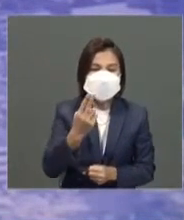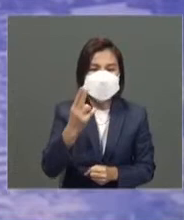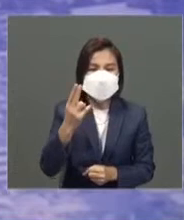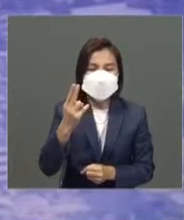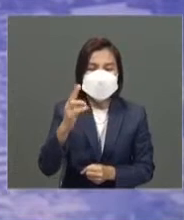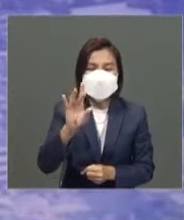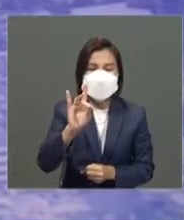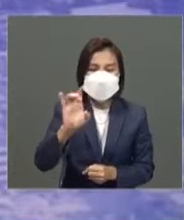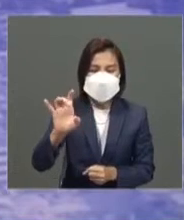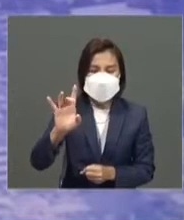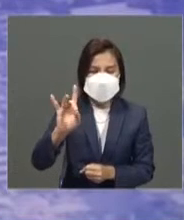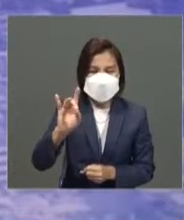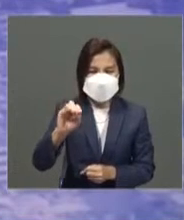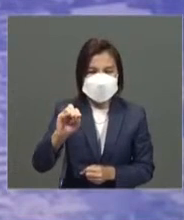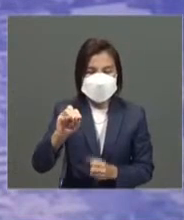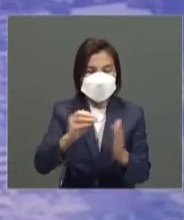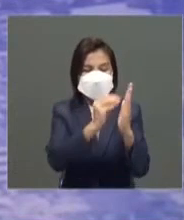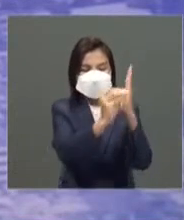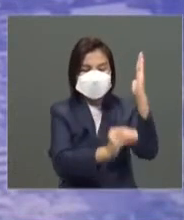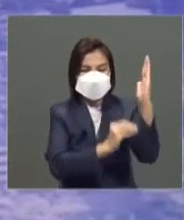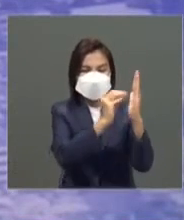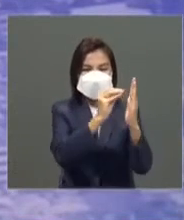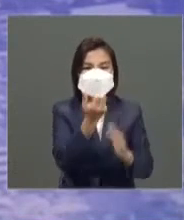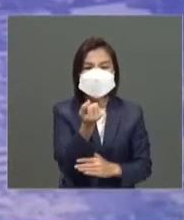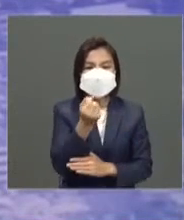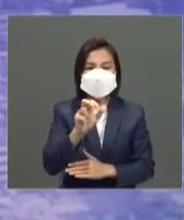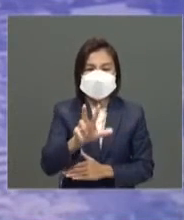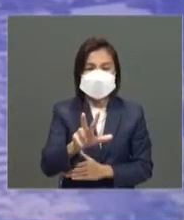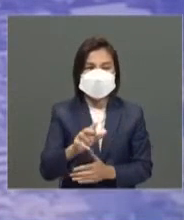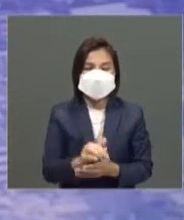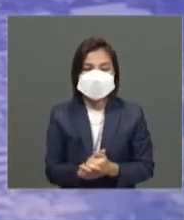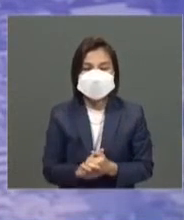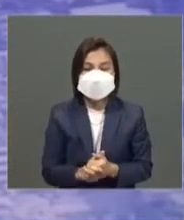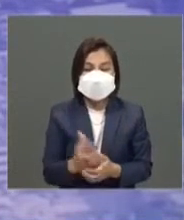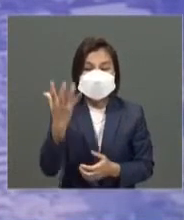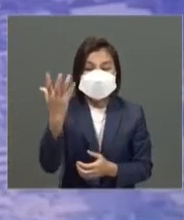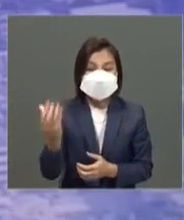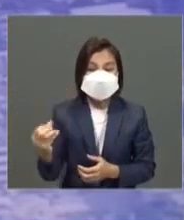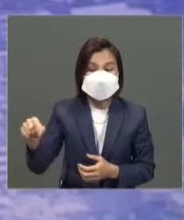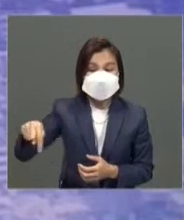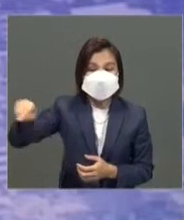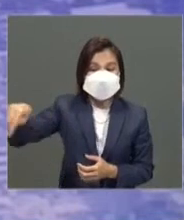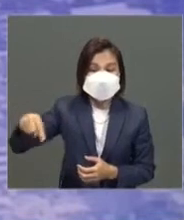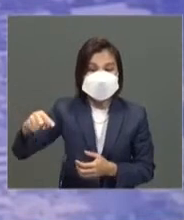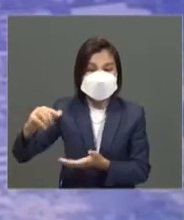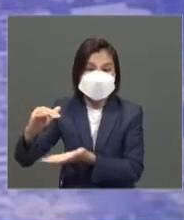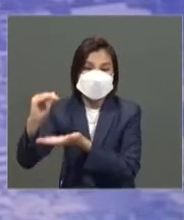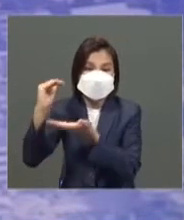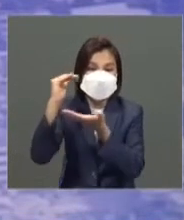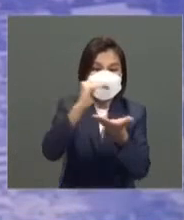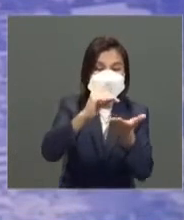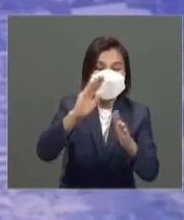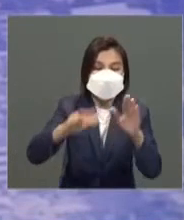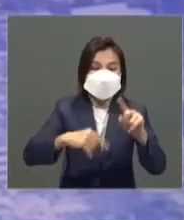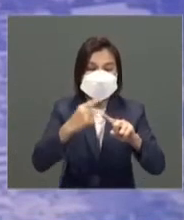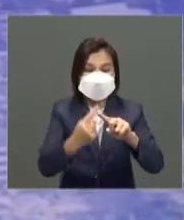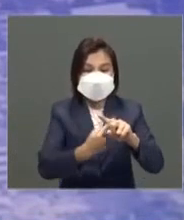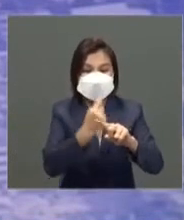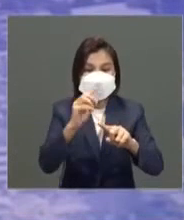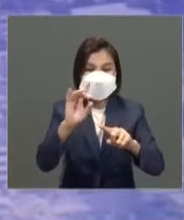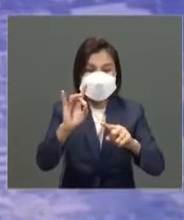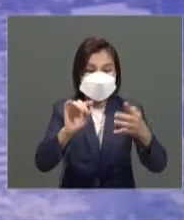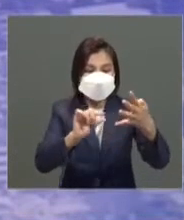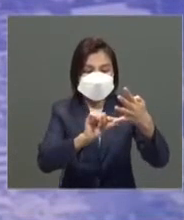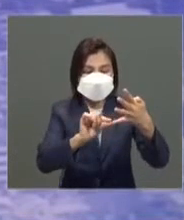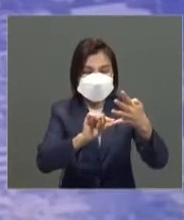320,880 โดสนะครับใน13จังหวัดนะครับซึ่งในส่วนที่เหลือนะครับก็จะจัดส่งในช่วงปลายเดือนการแยกส่งอ